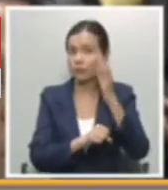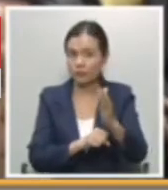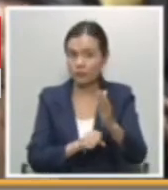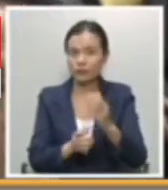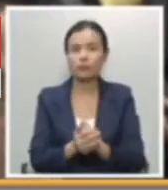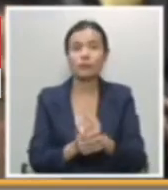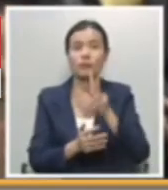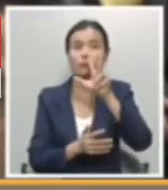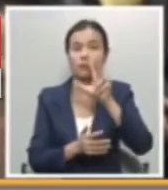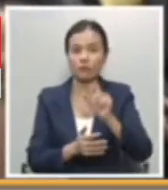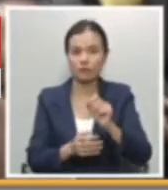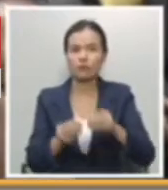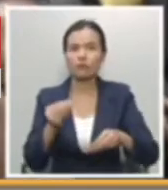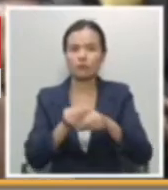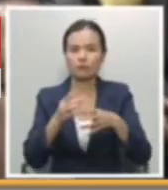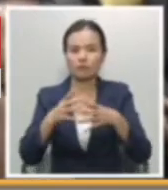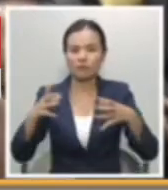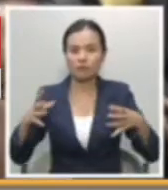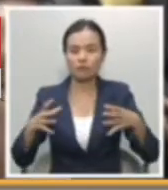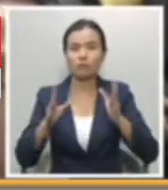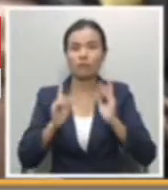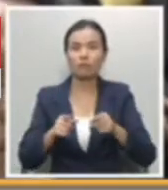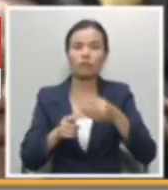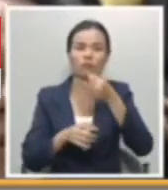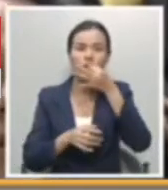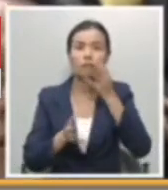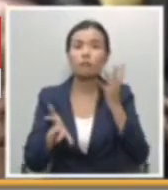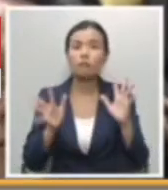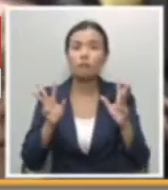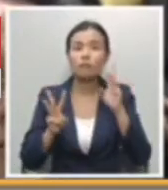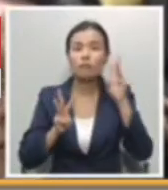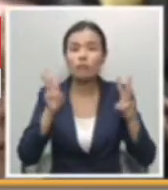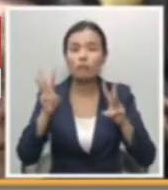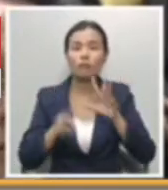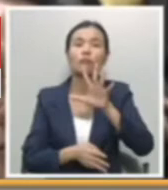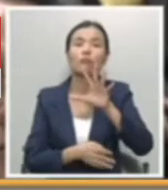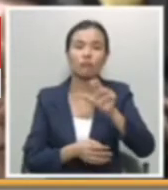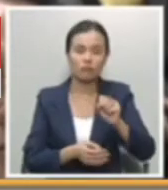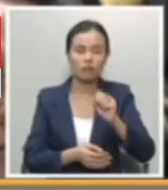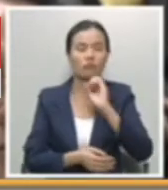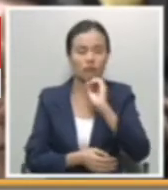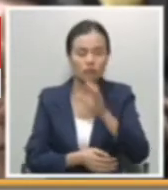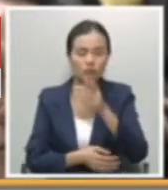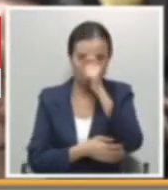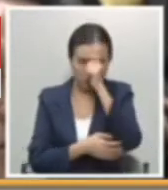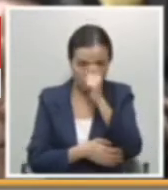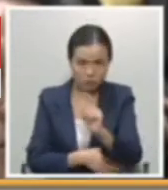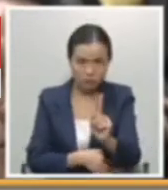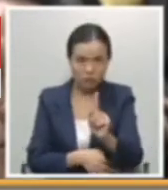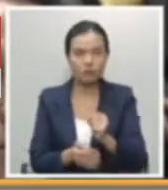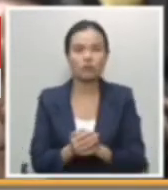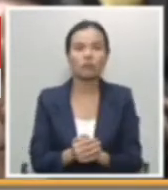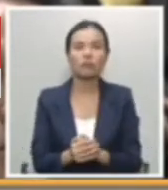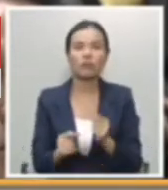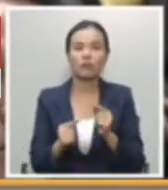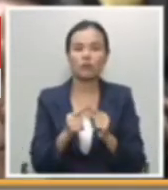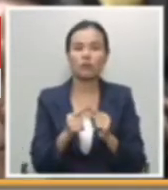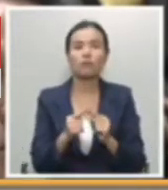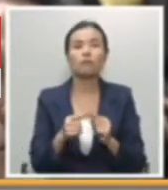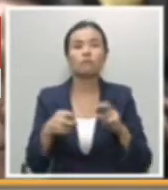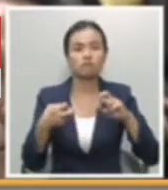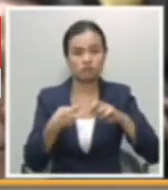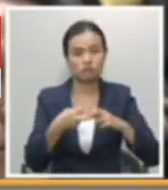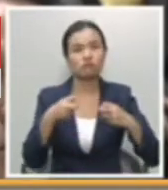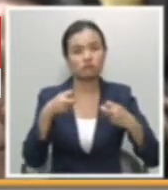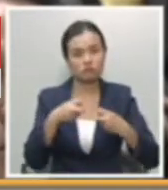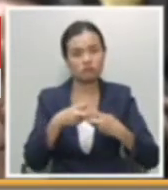าก 300,000 นี่ก็จะเป็นสักถึง 500,000ก็เรียนด้วยความเคารพอันนี้ก็เรียนด้วยความรับว่าความประสบ